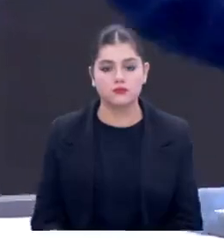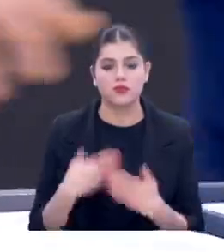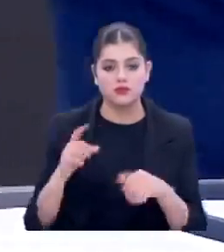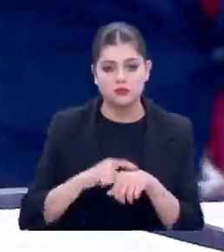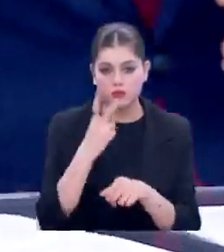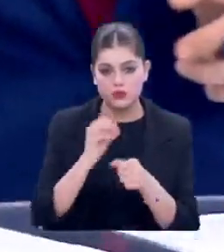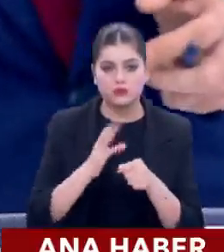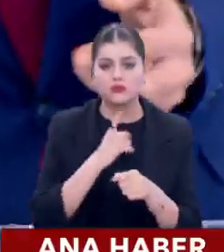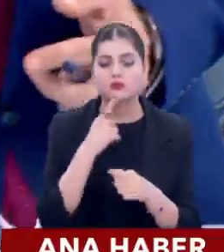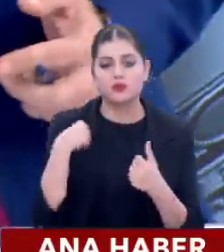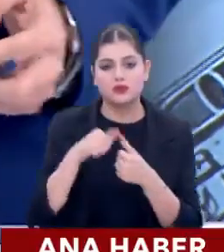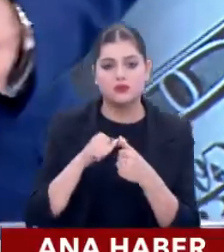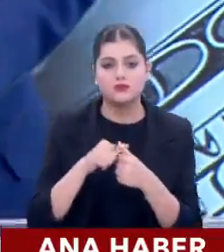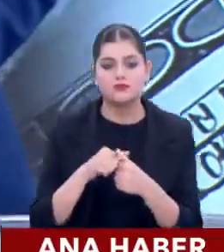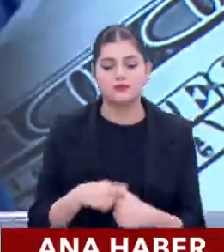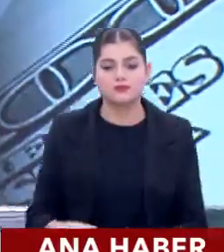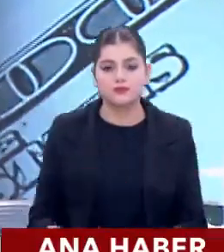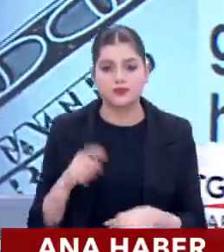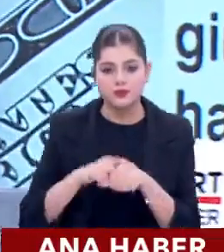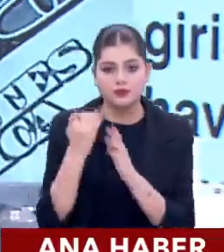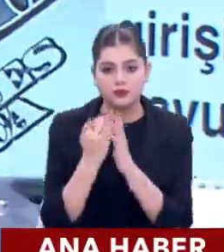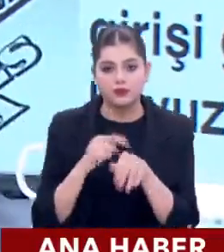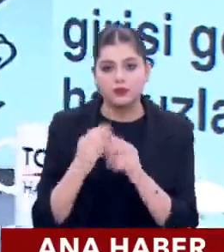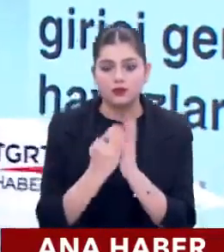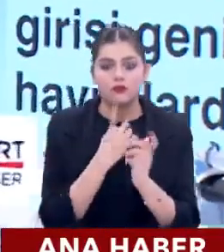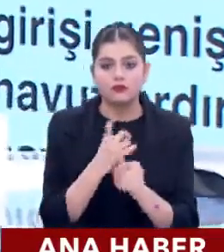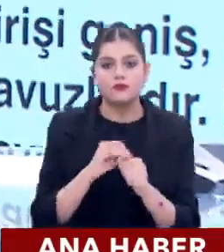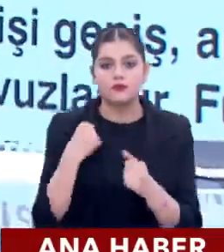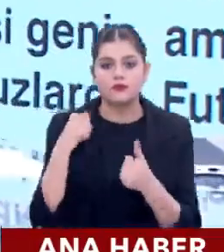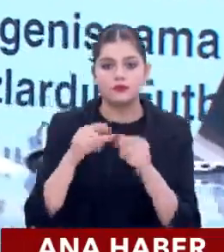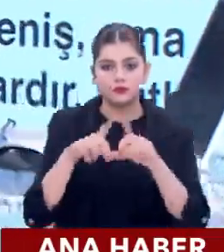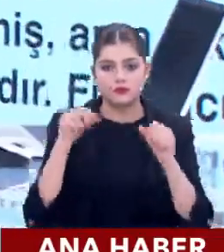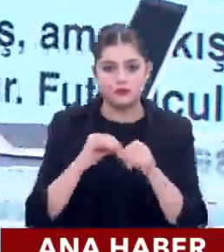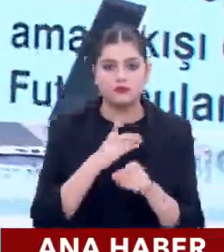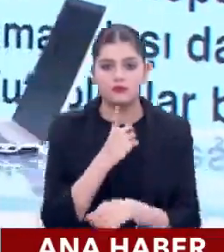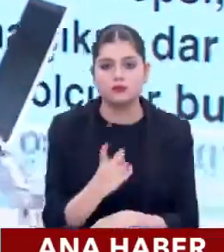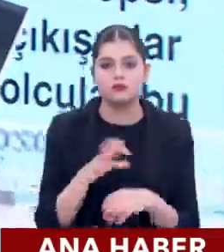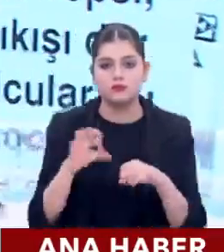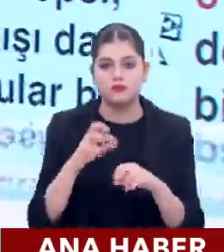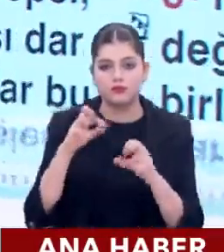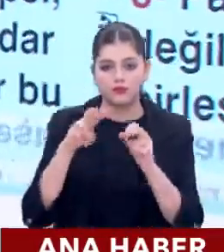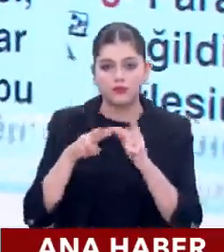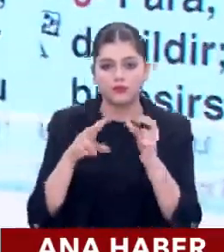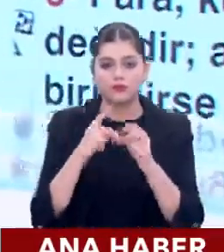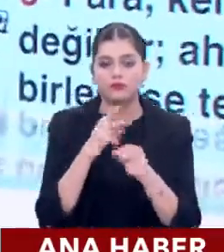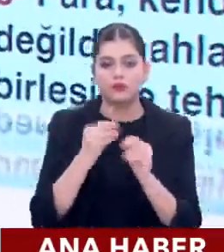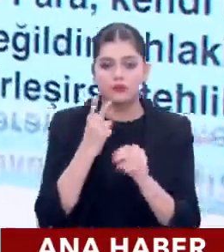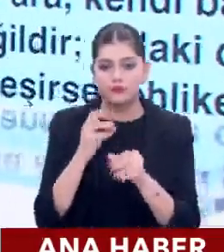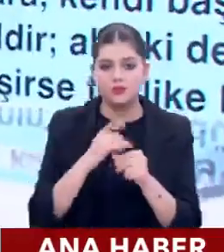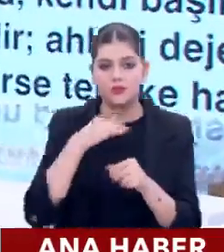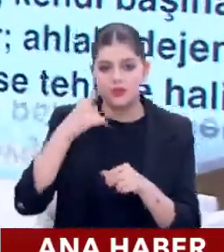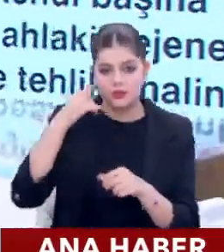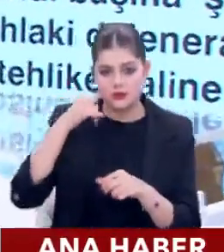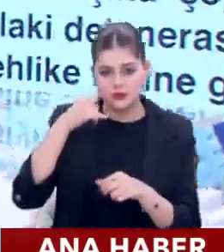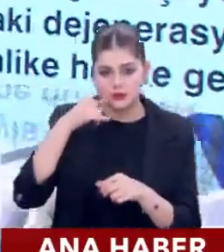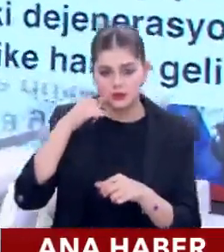Evet kum saatini gördük saatin tiktakları zamanın taktikleri diyoruz yeniden sırada bir grafiğimiz var Şu ponzi meselesine bir gelelim İtalyan